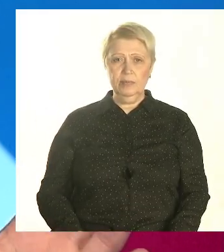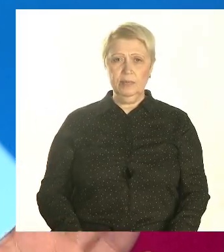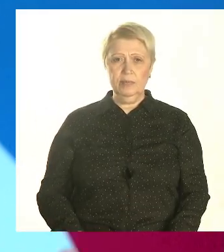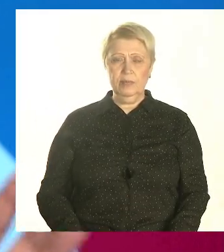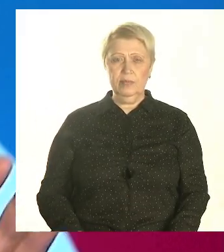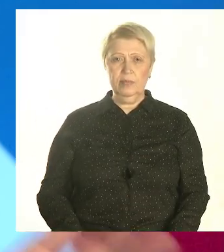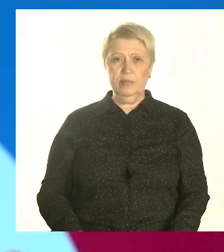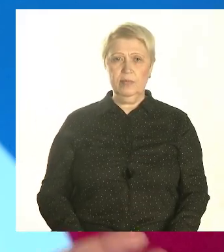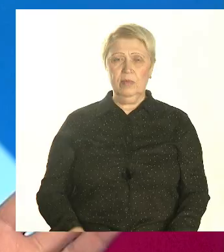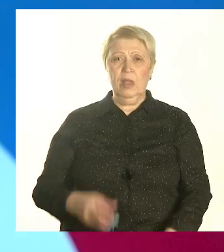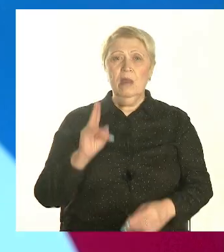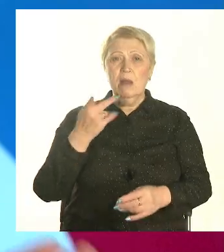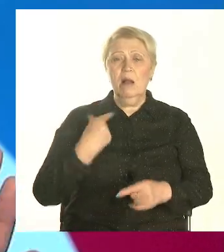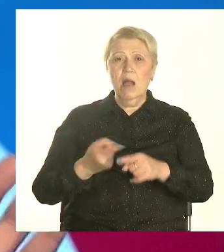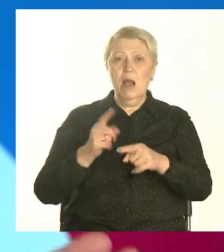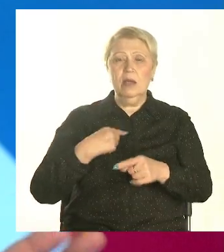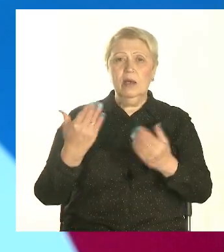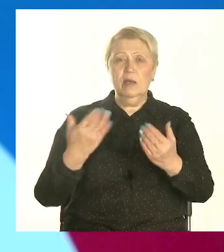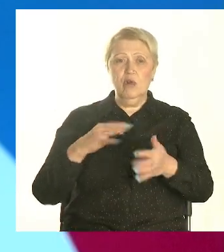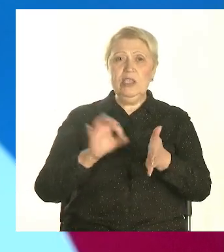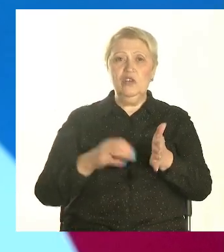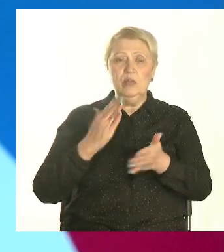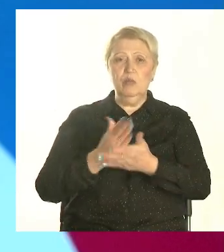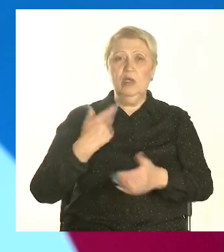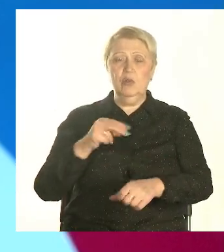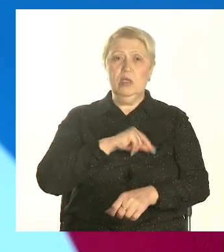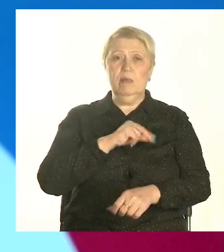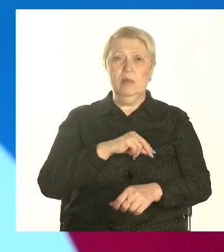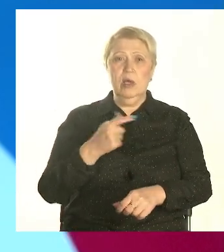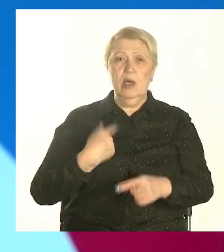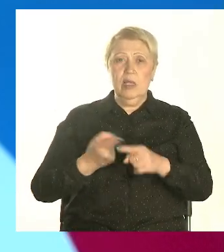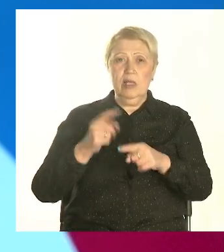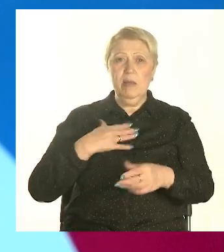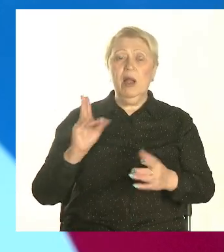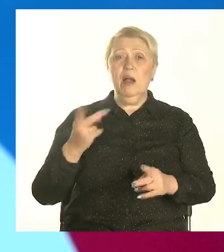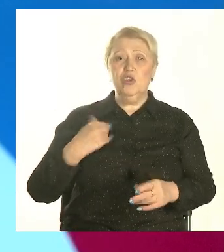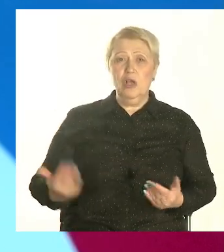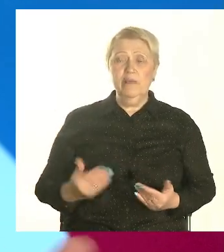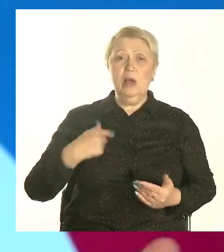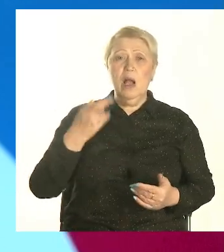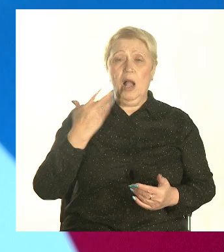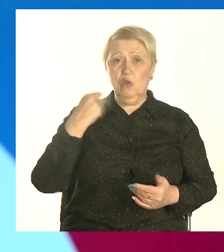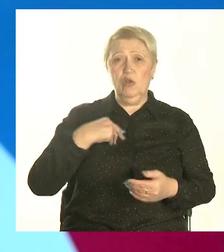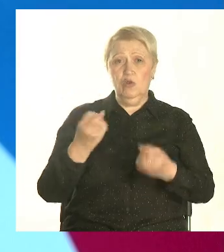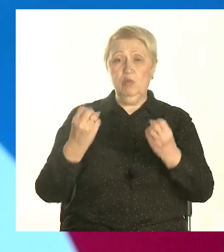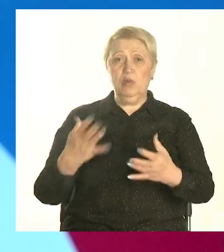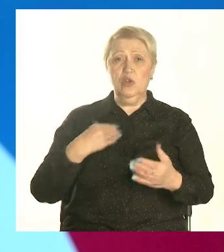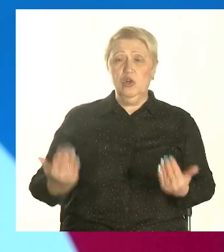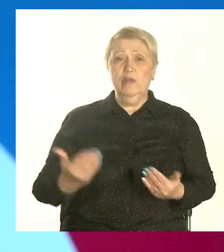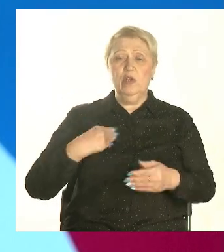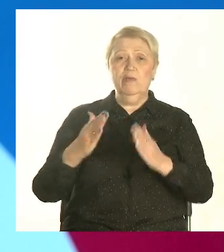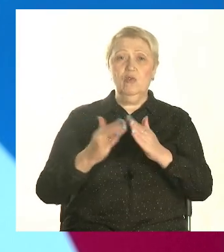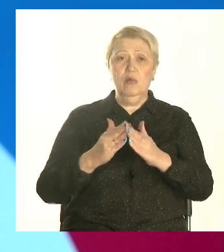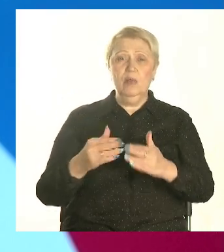Итак, как это сейчас будет работать? И я так понимаю, для меня, как человека, который просто живет в доме, кроме и какой-то измененной